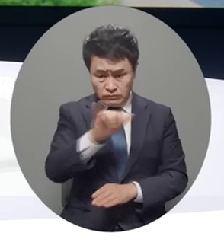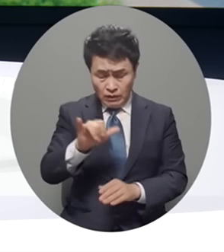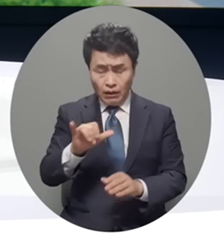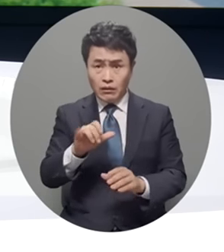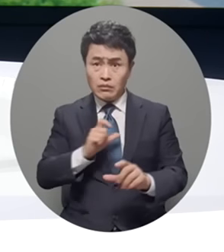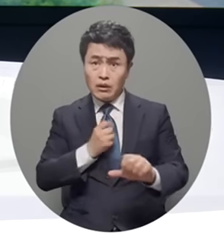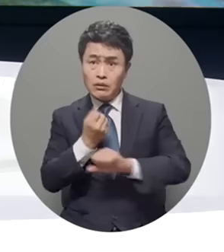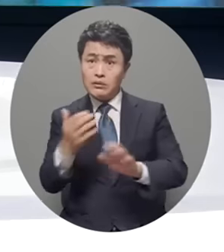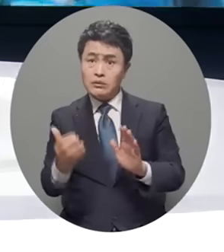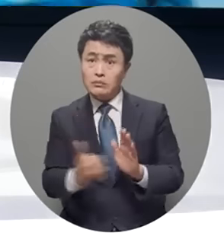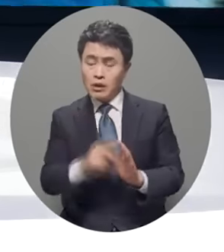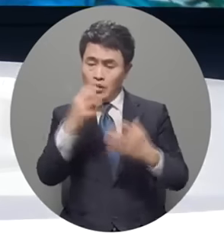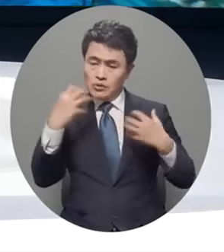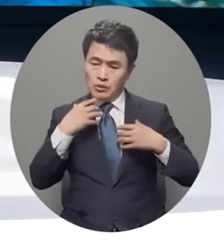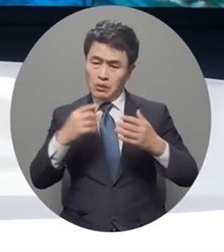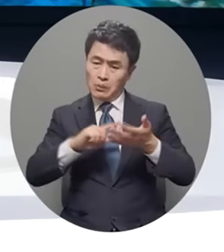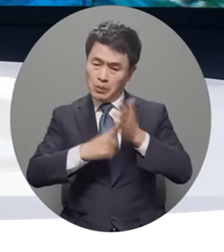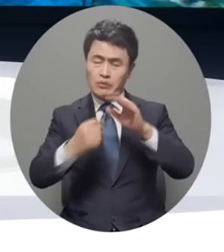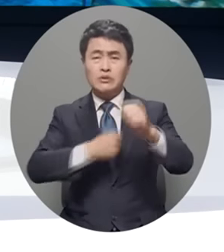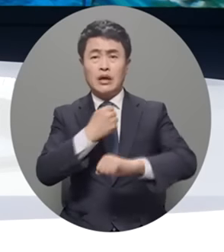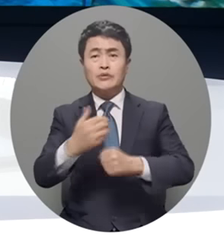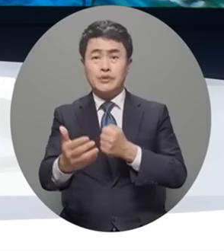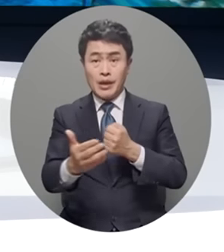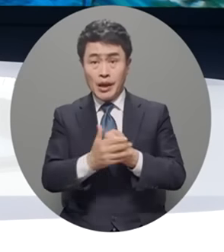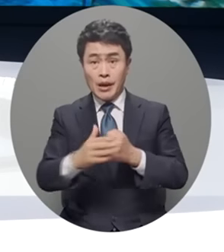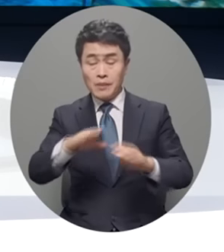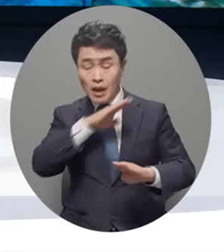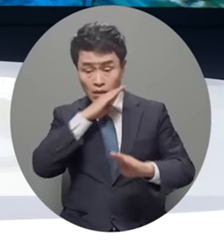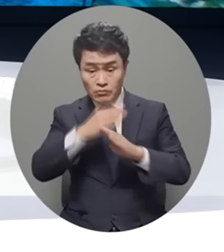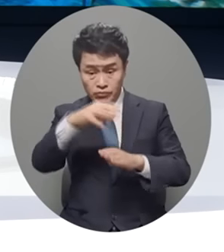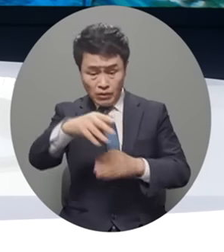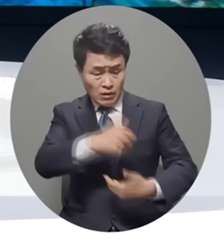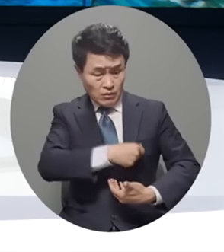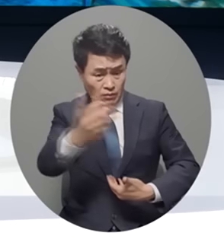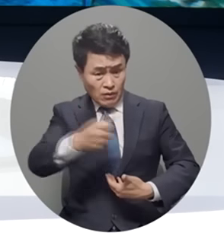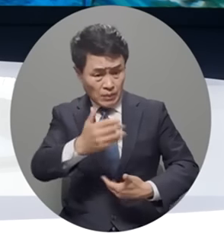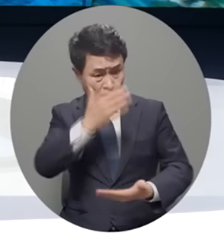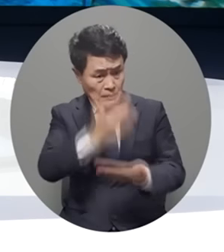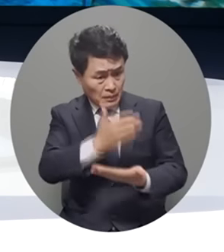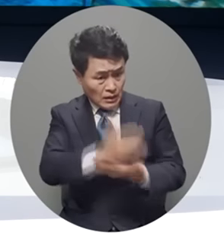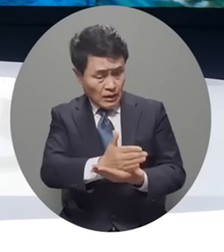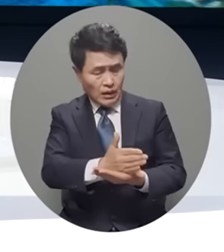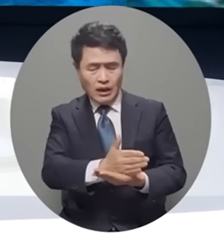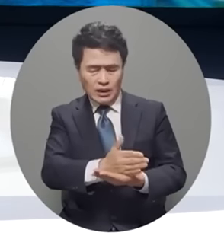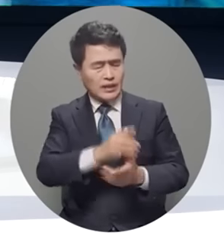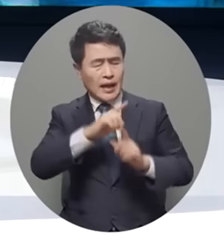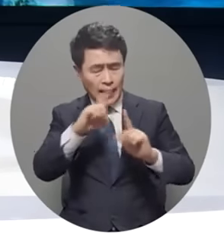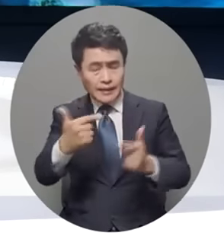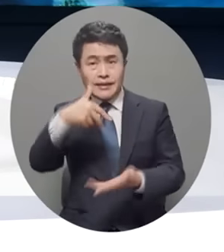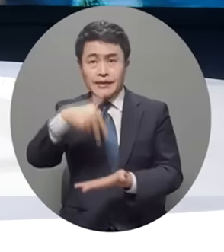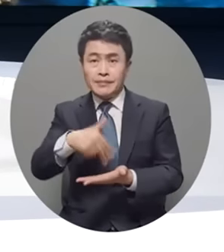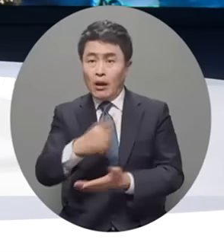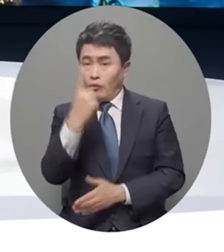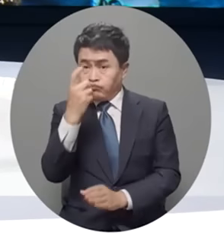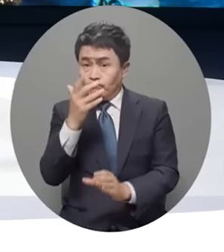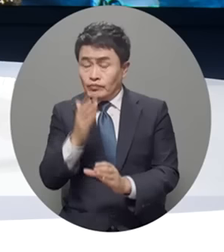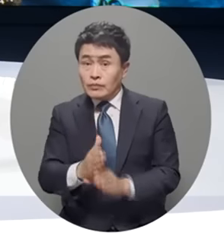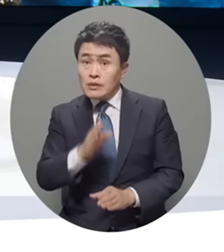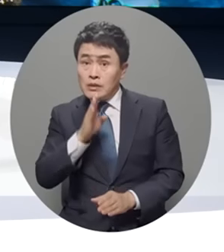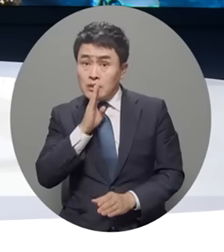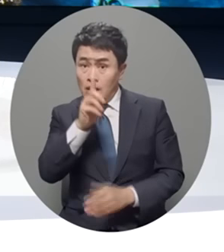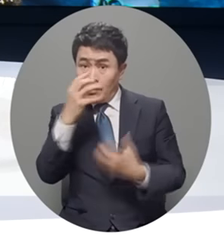하지만 정부는 표현의 자유를 이유로 대북전단 살포자제를 요청하지는 않겠다는 입장을 고수하고 있는데요. 과연